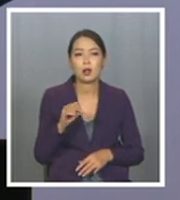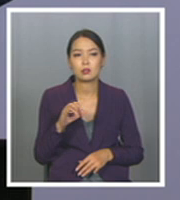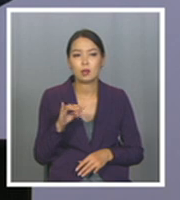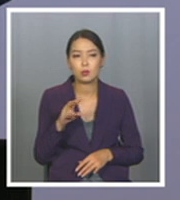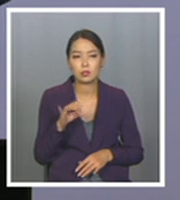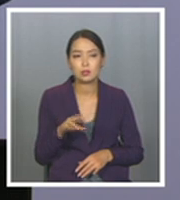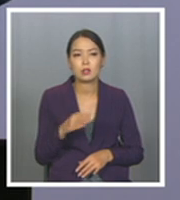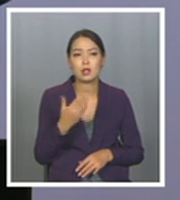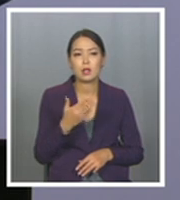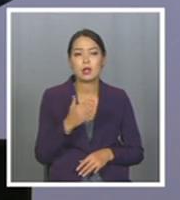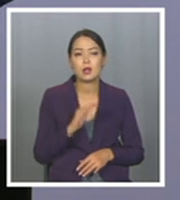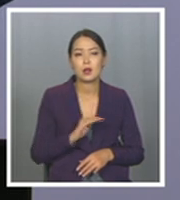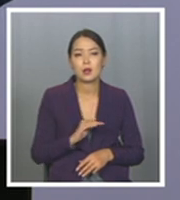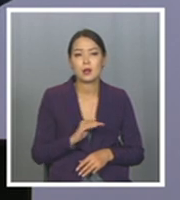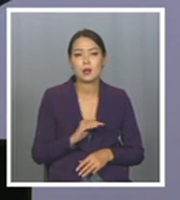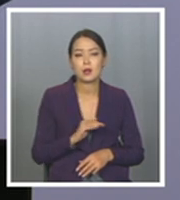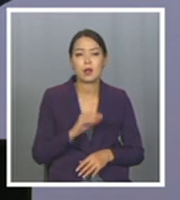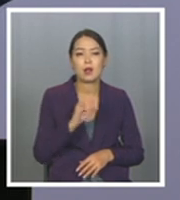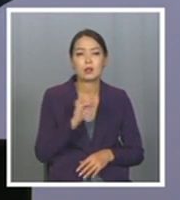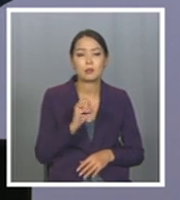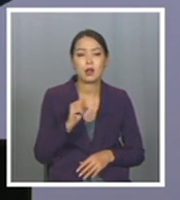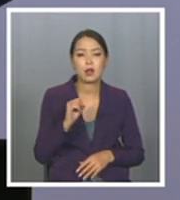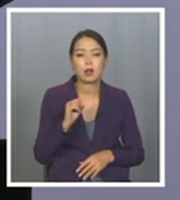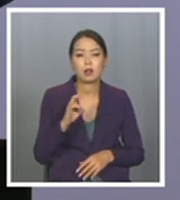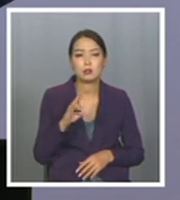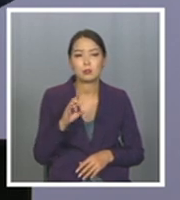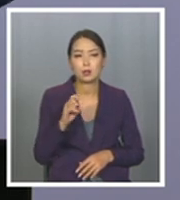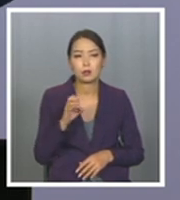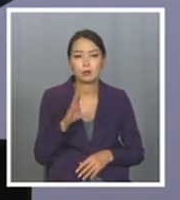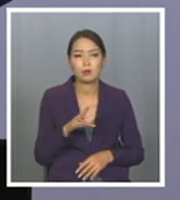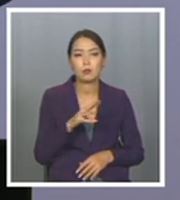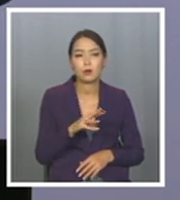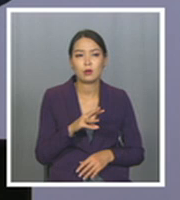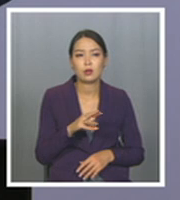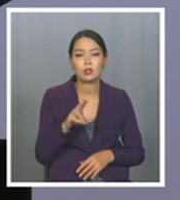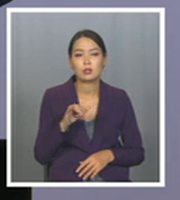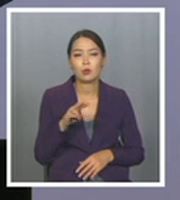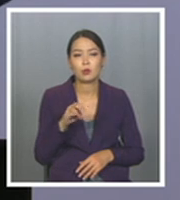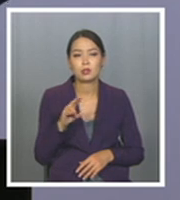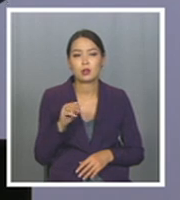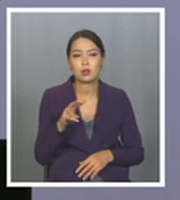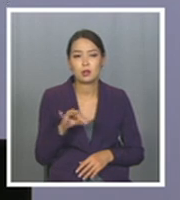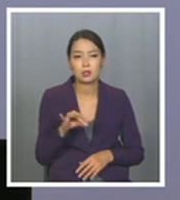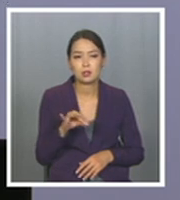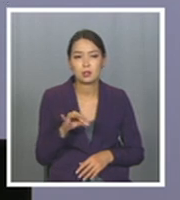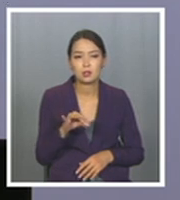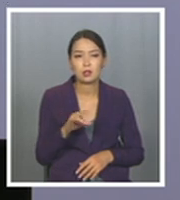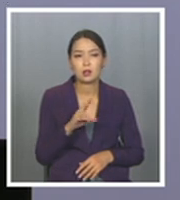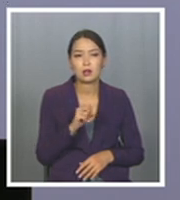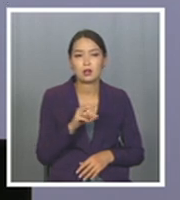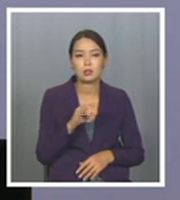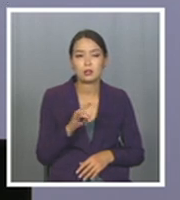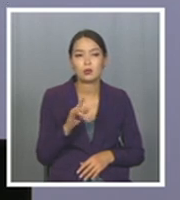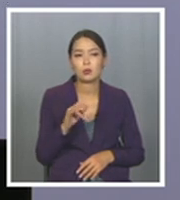Емберген Алтынбеков, Мұташ Дәулетқалиев және Қадыр